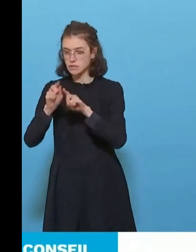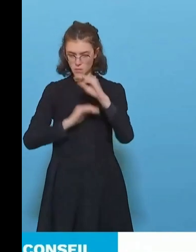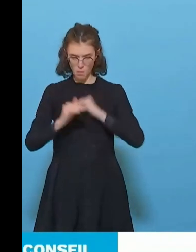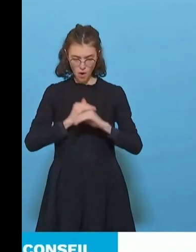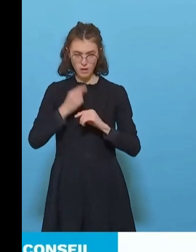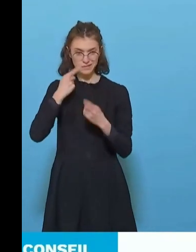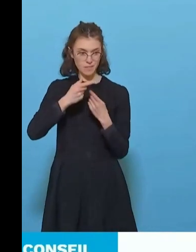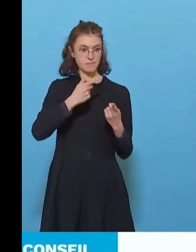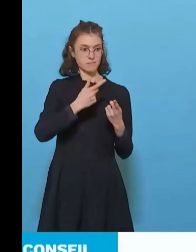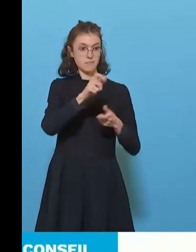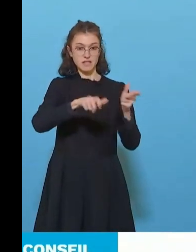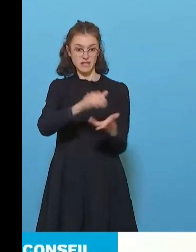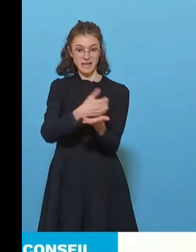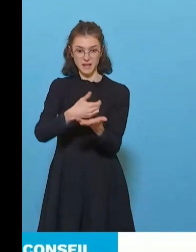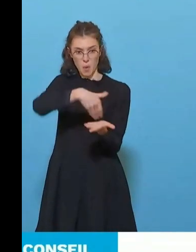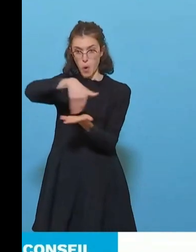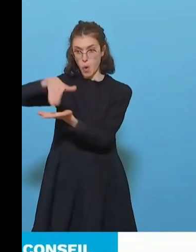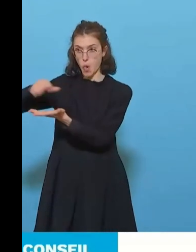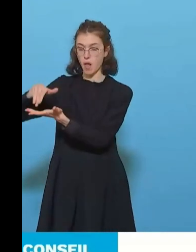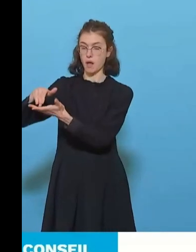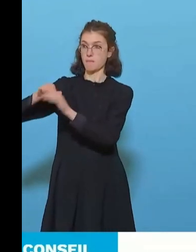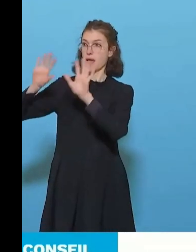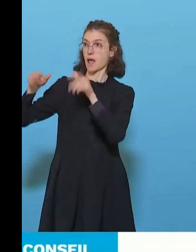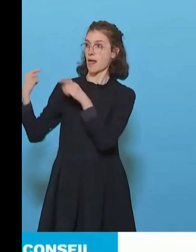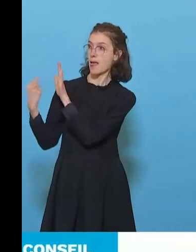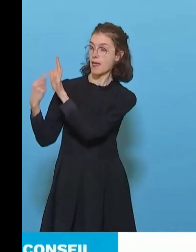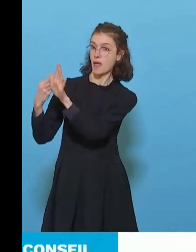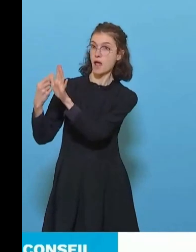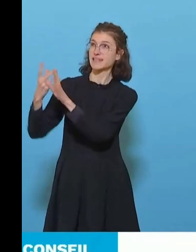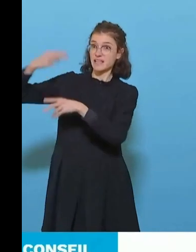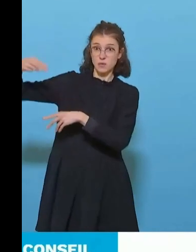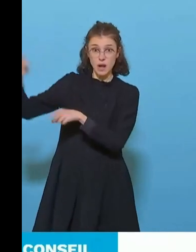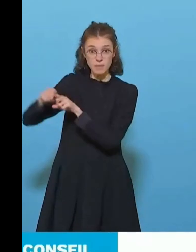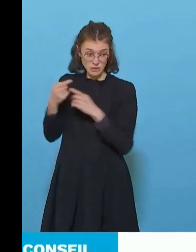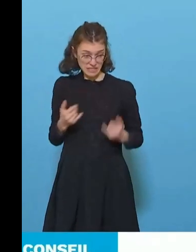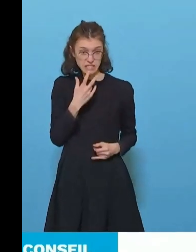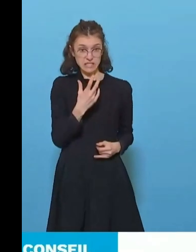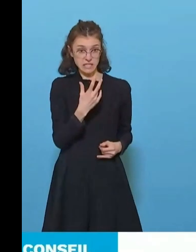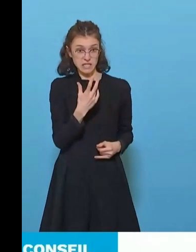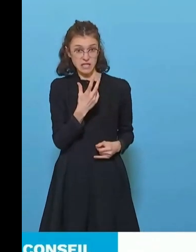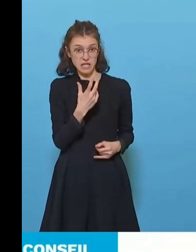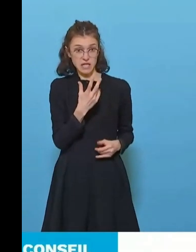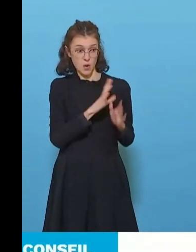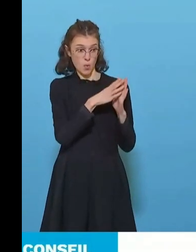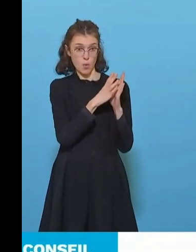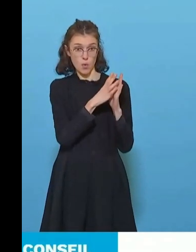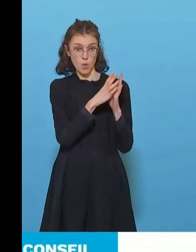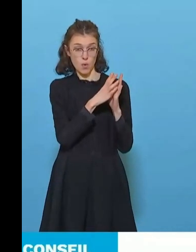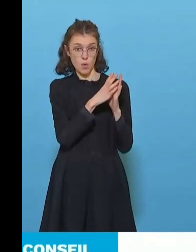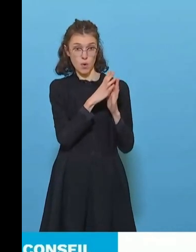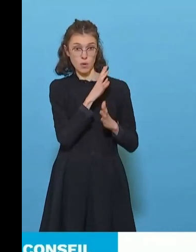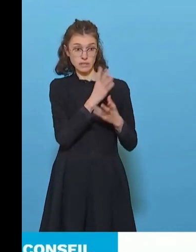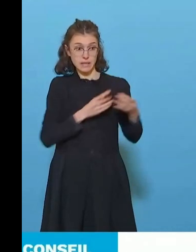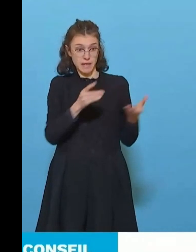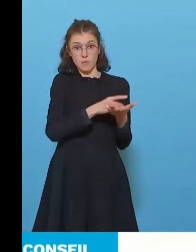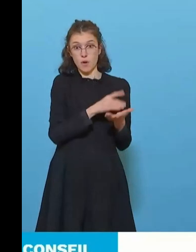l'ensemble du territoire national, mais aussi ici en Loire-Atlantique, comme l'illustrent les récentes annonces de General